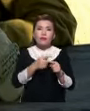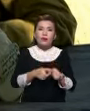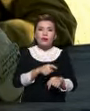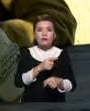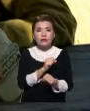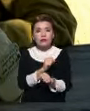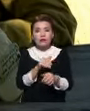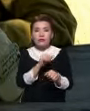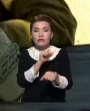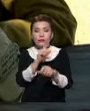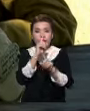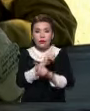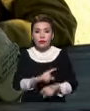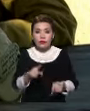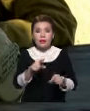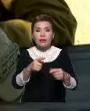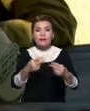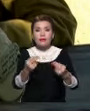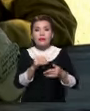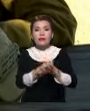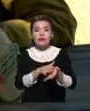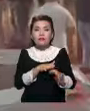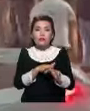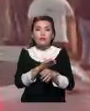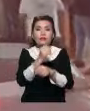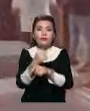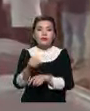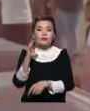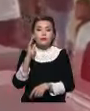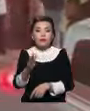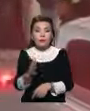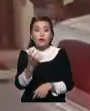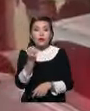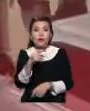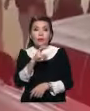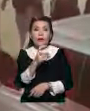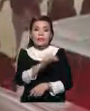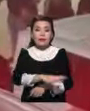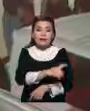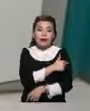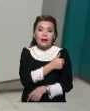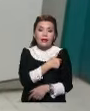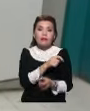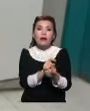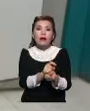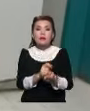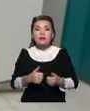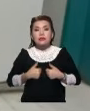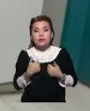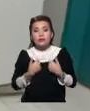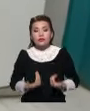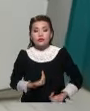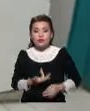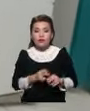не операция, это не раунд. Мы идем к полной победе. Тем временем в палестинских больницах идет борьба на выживание. Этот врач